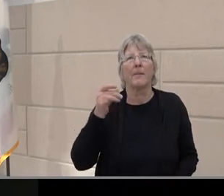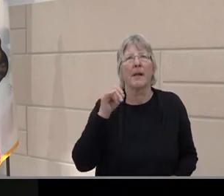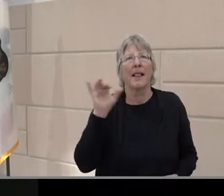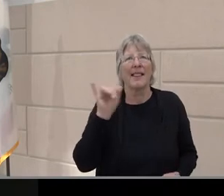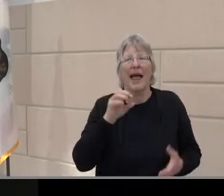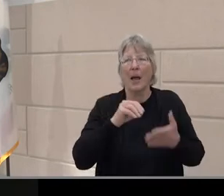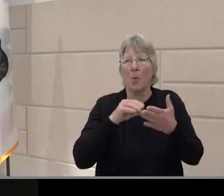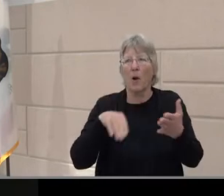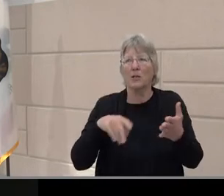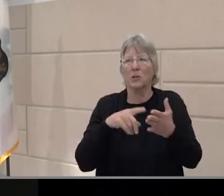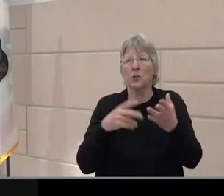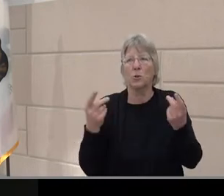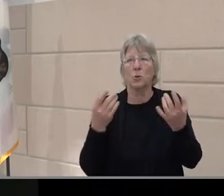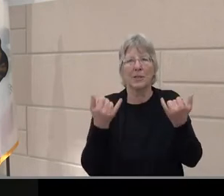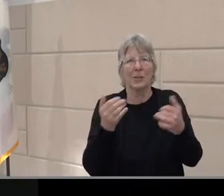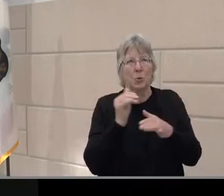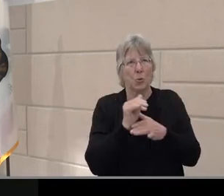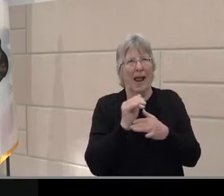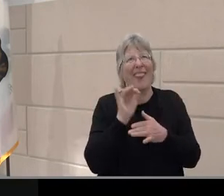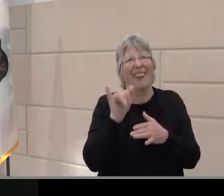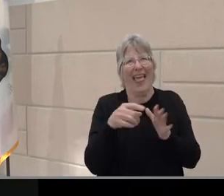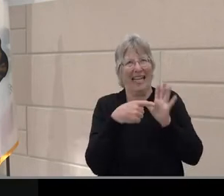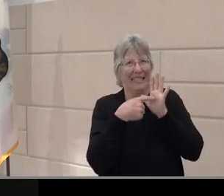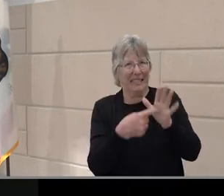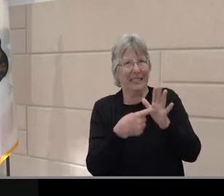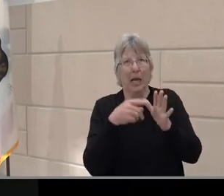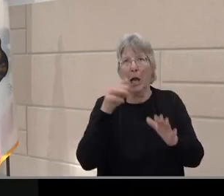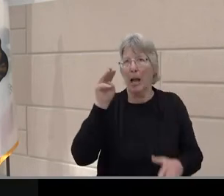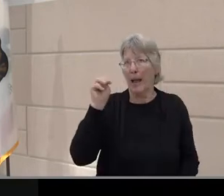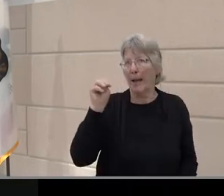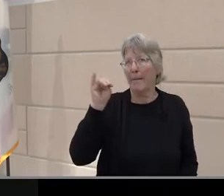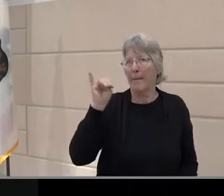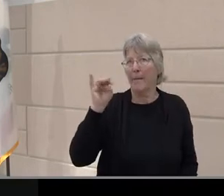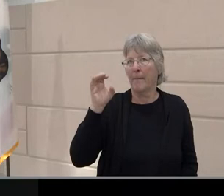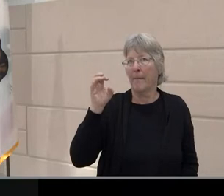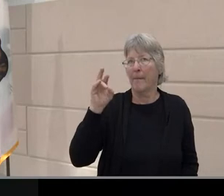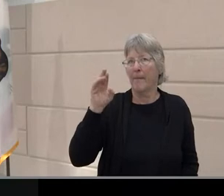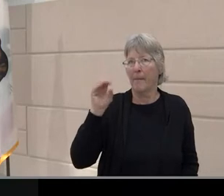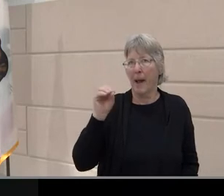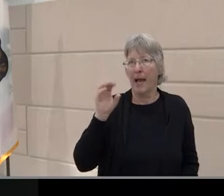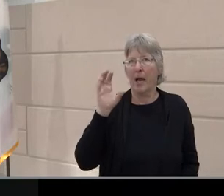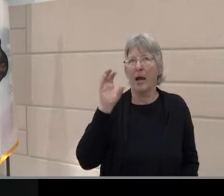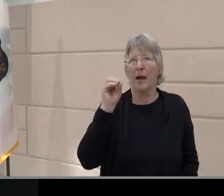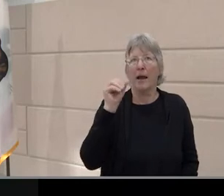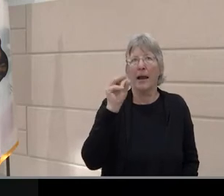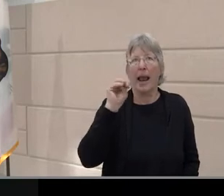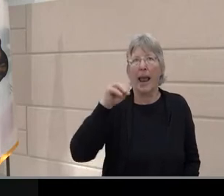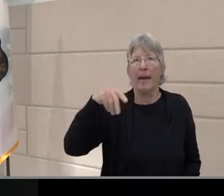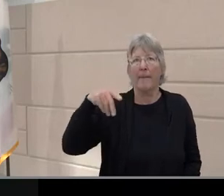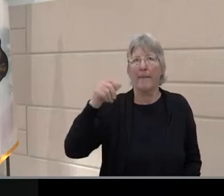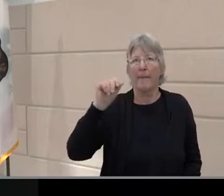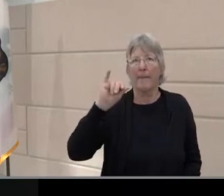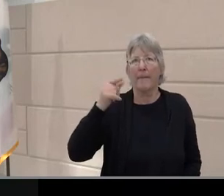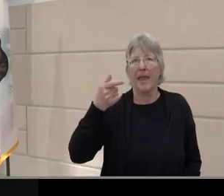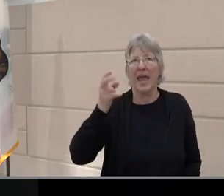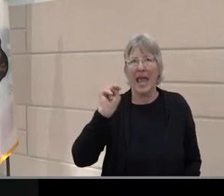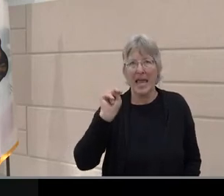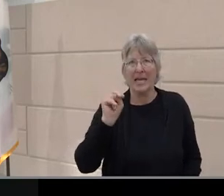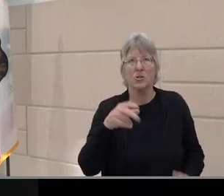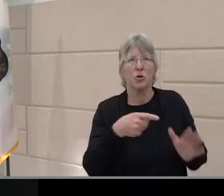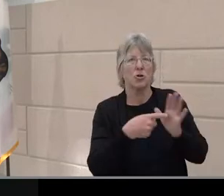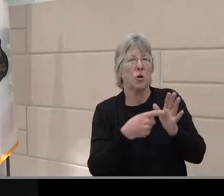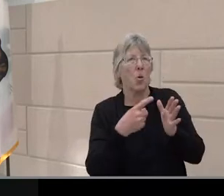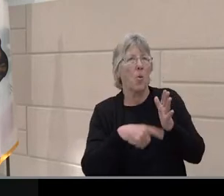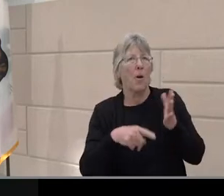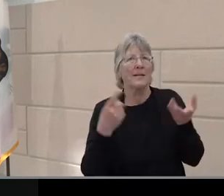អ្វីដែលសិស្សបានធ្វើនៅក្នុងកិច្ចប្រជុំល្ងាចនេះគឺជាគម្រាគឺជាគម្រាមួយគឺជាគំរូល្អមួយដែ